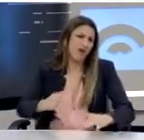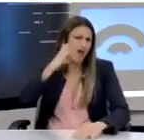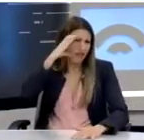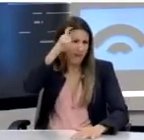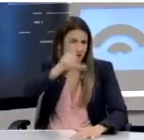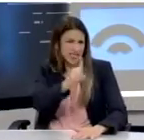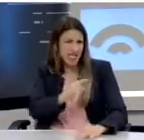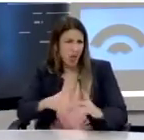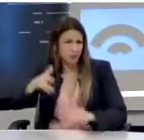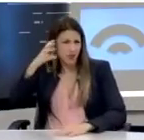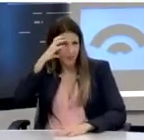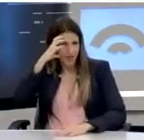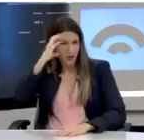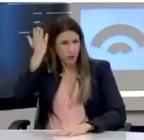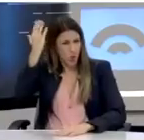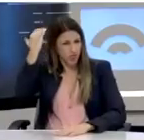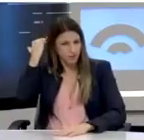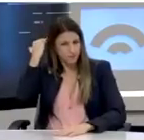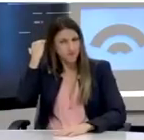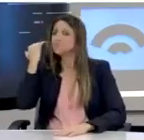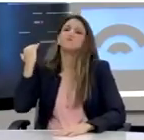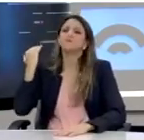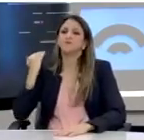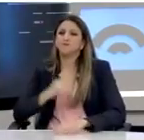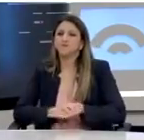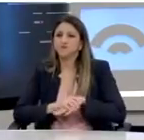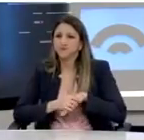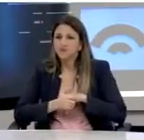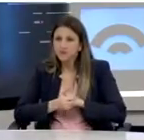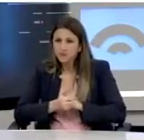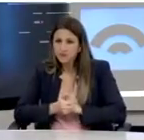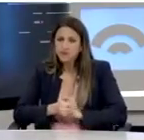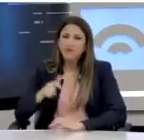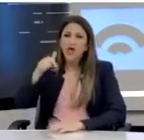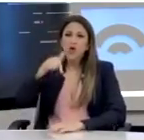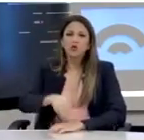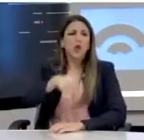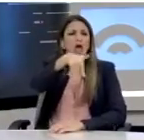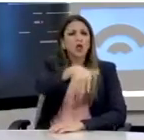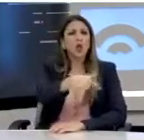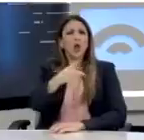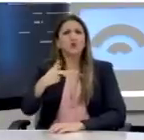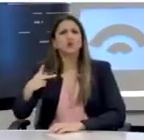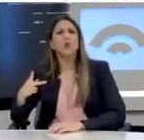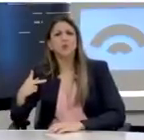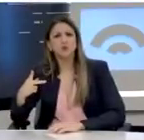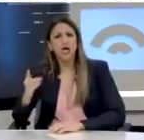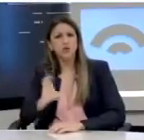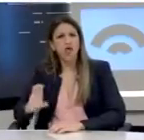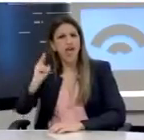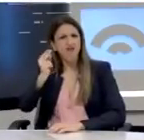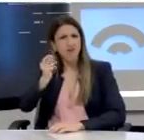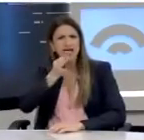κυρία. Μπράβο σας, κύριε Κουμουτσάκο, μπράβο σας που μας βοηθήσατε να διαπραγματευτούμε σωστά. Σας ευχαριστούμε